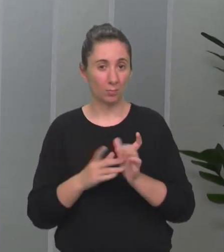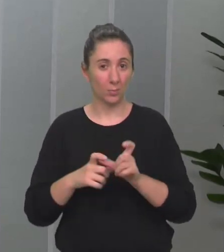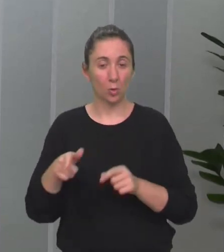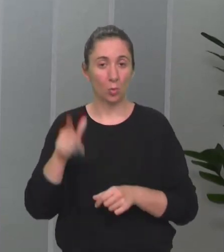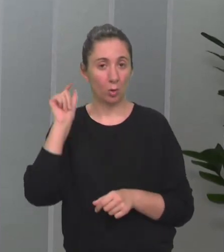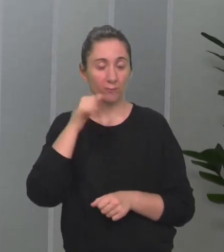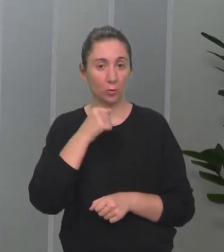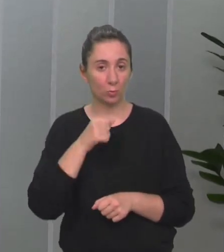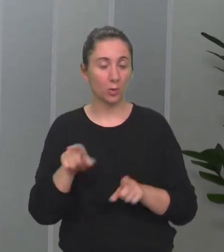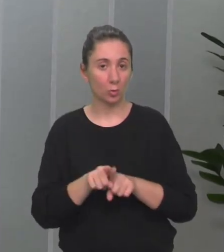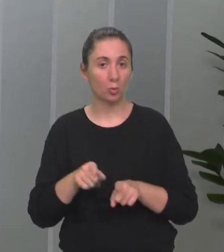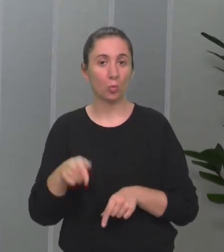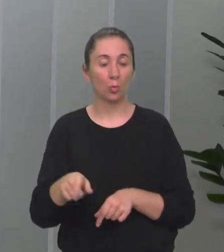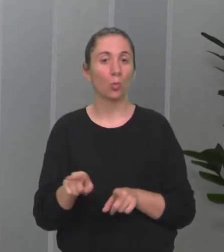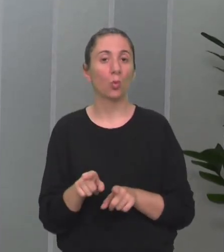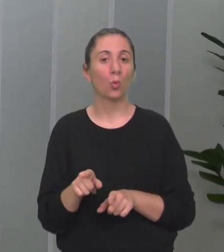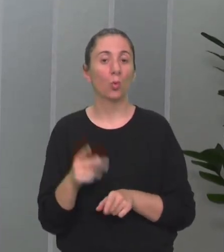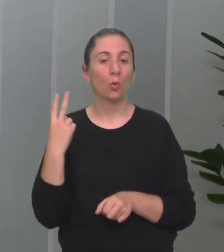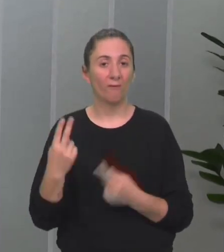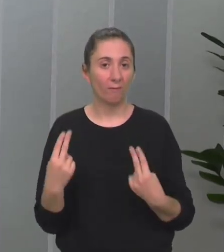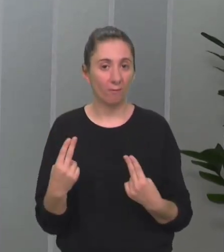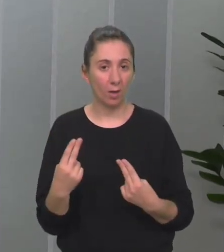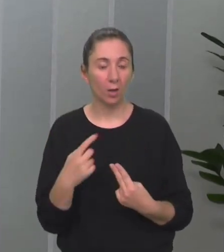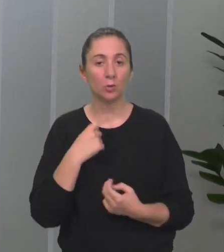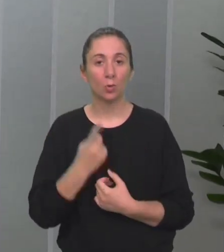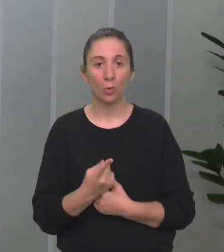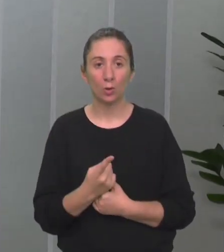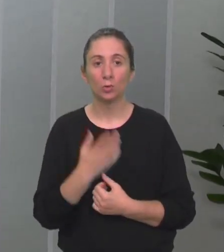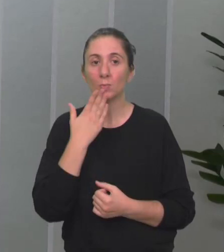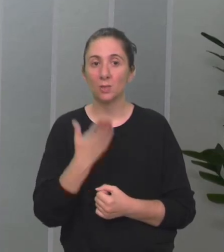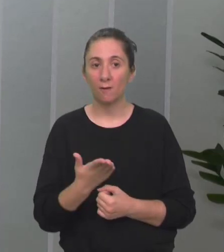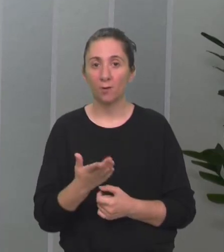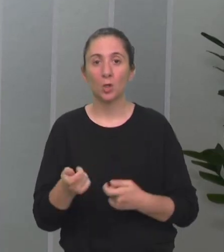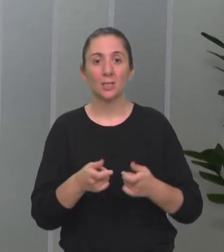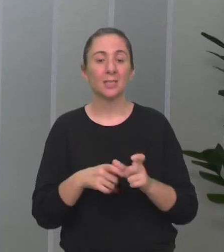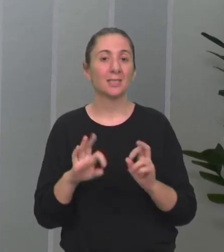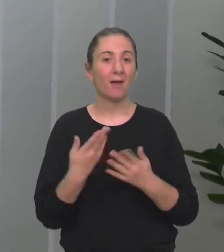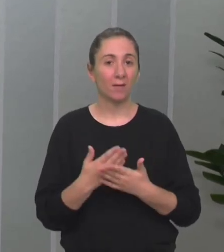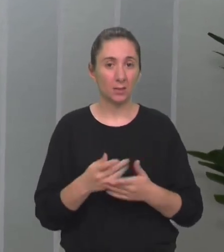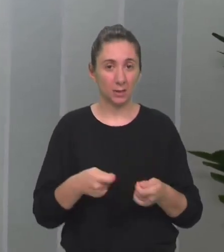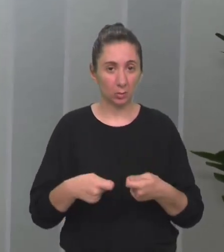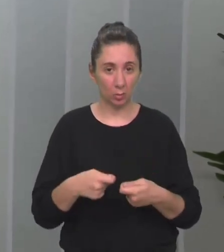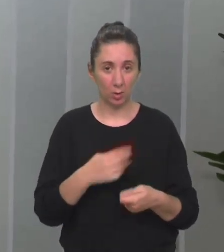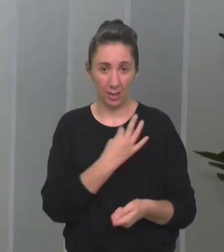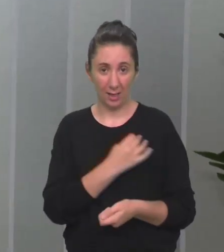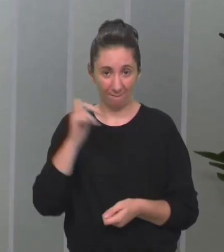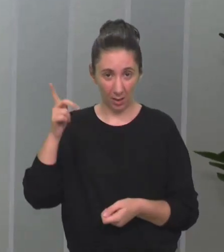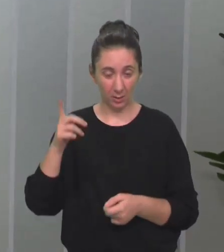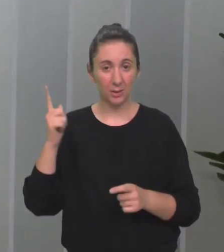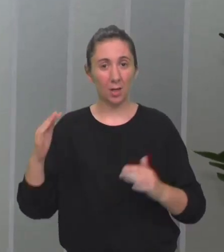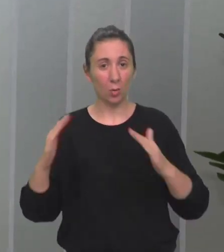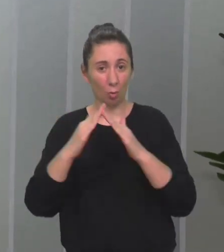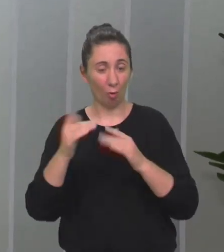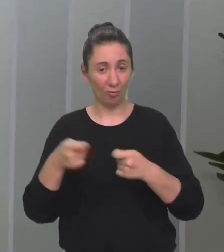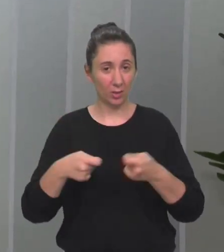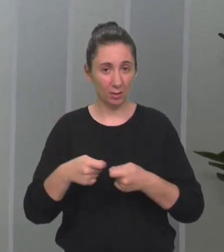Karlovačkoj županiji. Ali tu je naravno vrlo, vrlo važno za naglasiti i zahvaljujući Savezu društva multiple skleroze Hrvatske kao nacionalnom